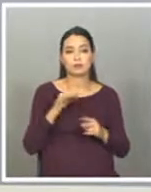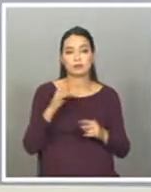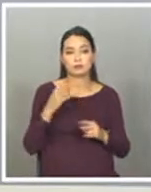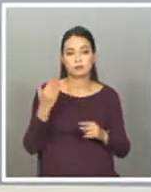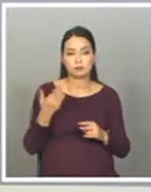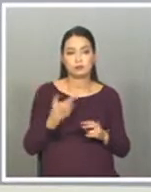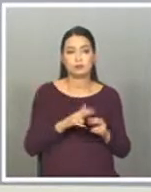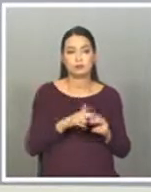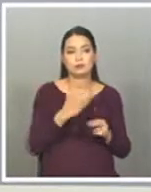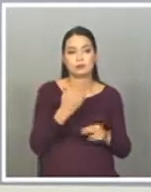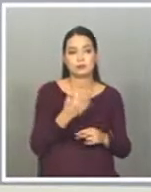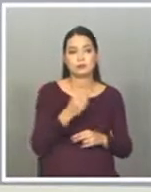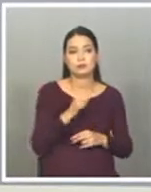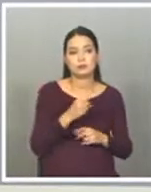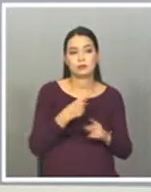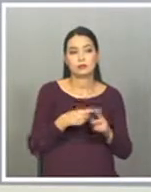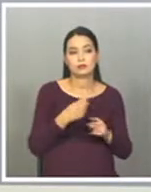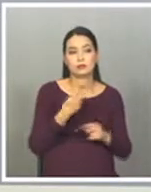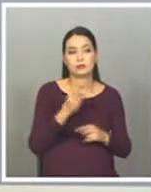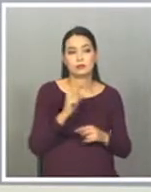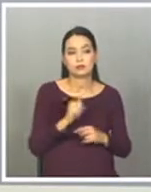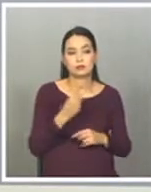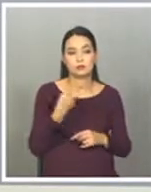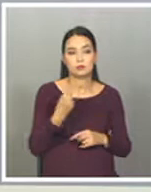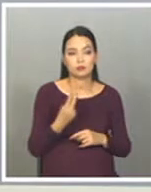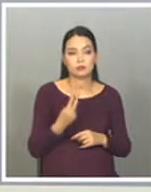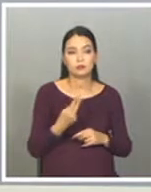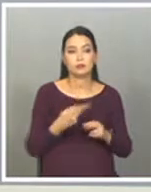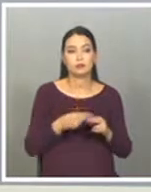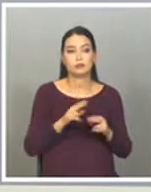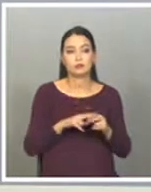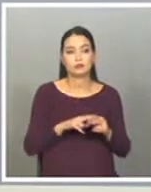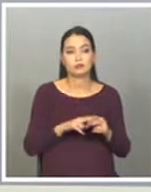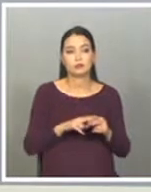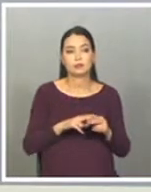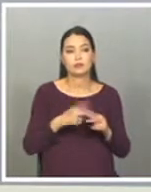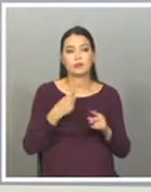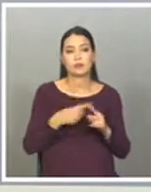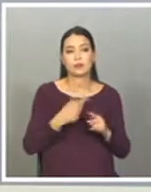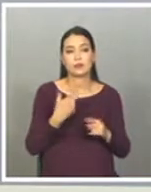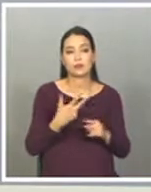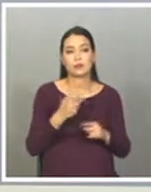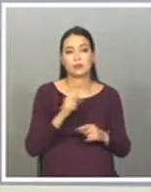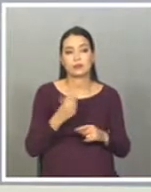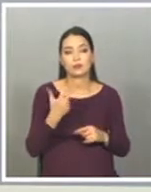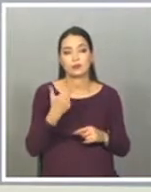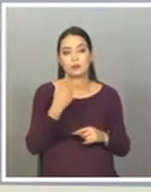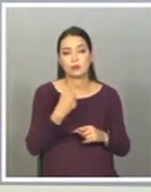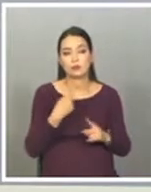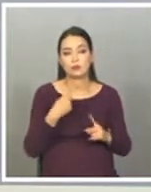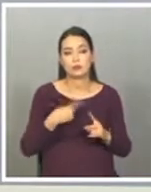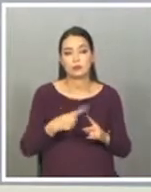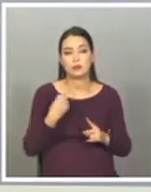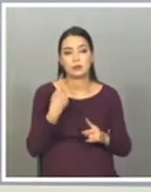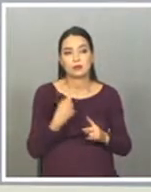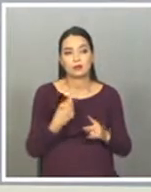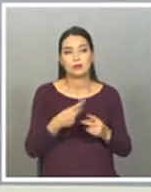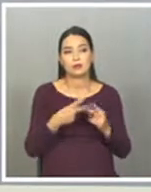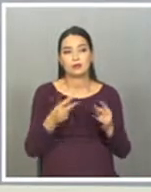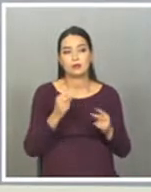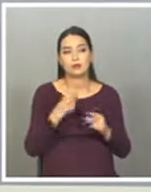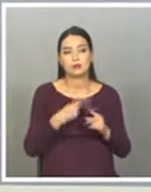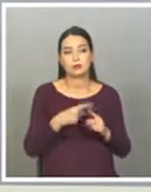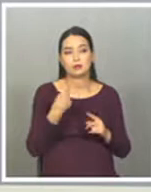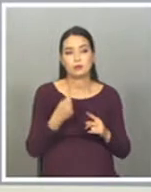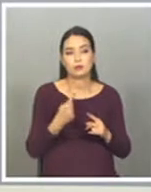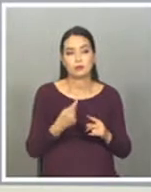дәрісі қосылған 2 көбейтілген а-ның 3-тен 1 дәрісінен 2 көбейтілген а-ның 3-тен 1 дәрісін жақша сыртына шығарайық. Яғни ортақ көбейткішті